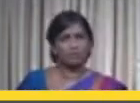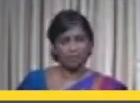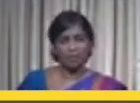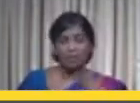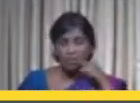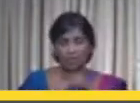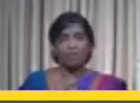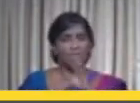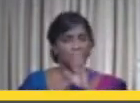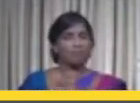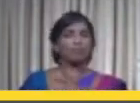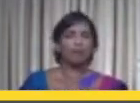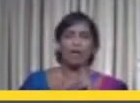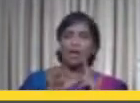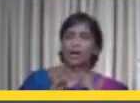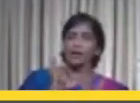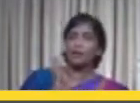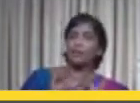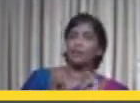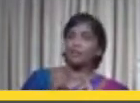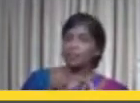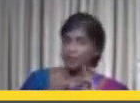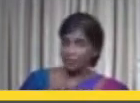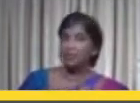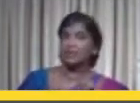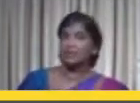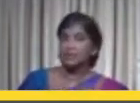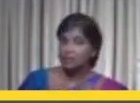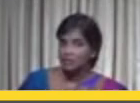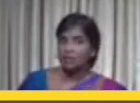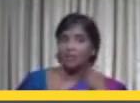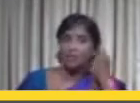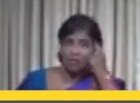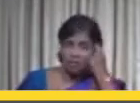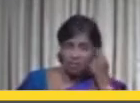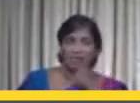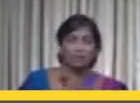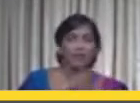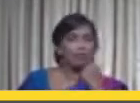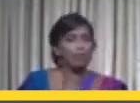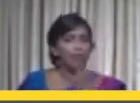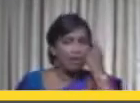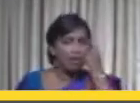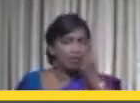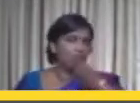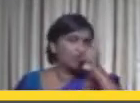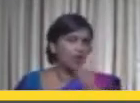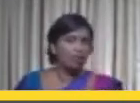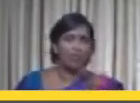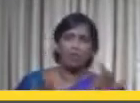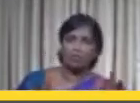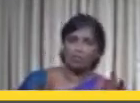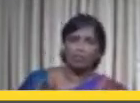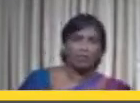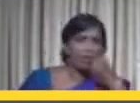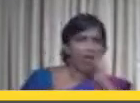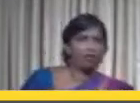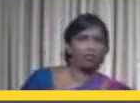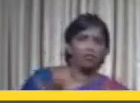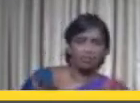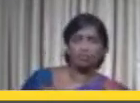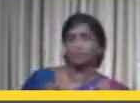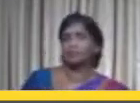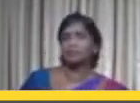එතන තියෙයි IMS සංවිධානයේ අදහසුත් ආණ්ඩුවේ අදහසුනුත් එකඟුනේ කොටසත් එකඟ නොවුන